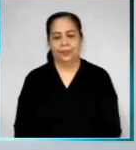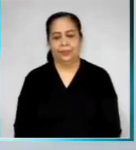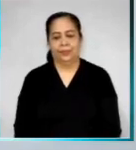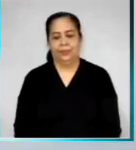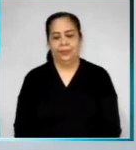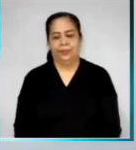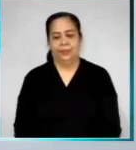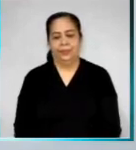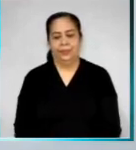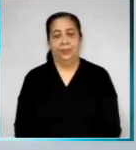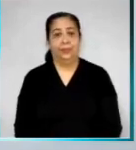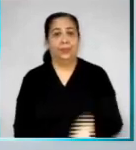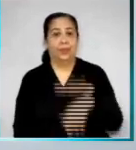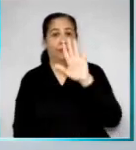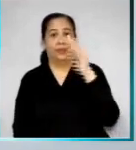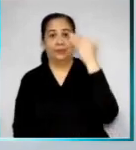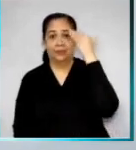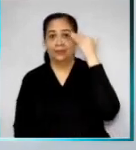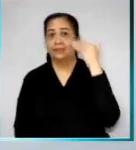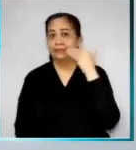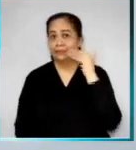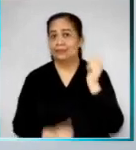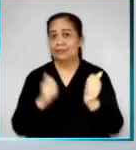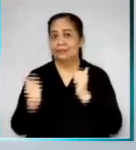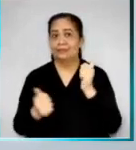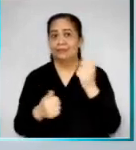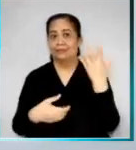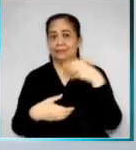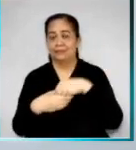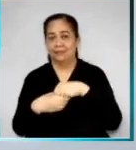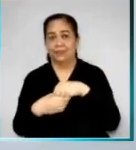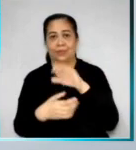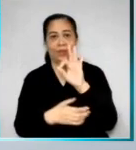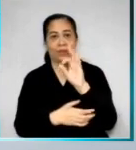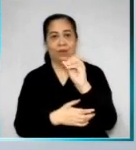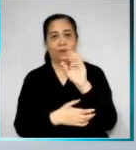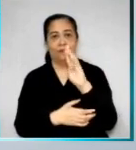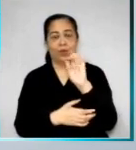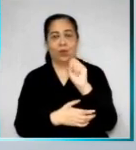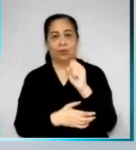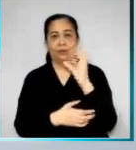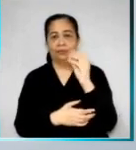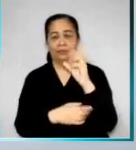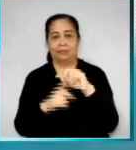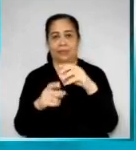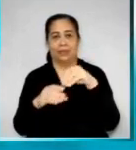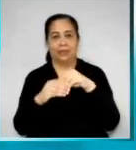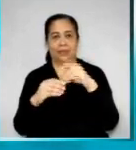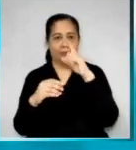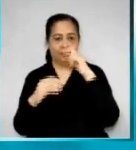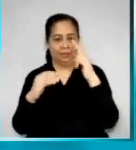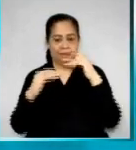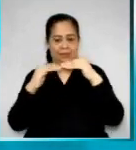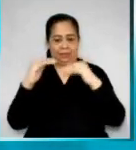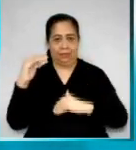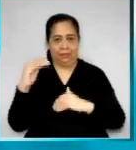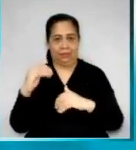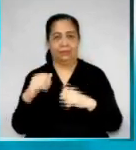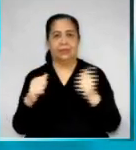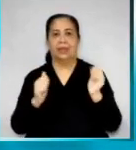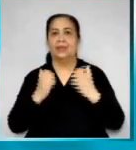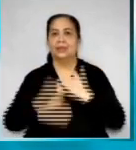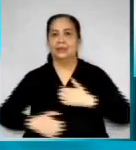Limang Korean pop stars ang pasok sa Forbes 30 Under 30 Asia 2021 list. Under entertainment and sports